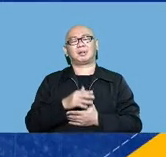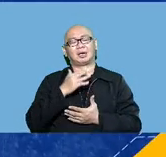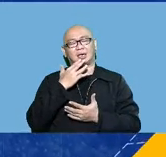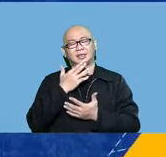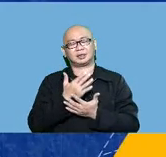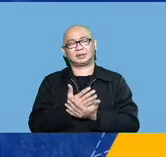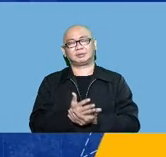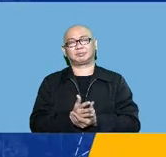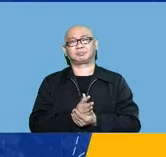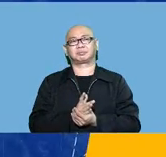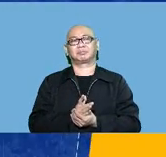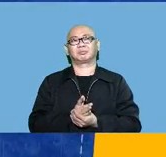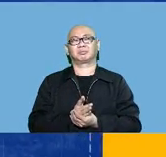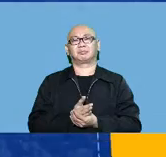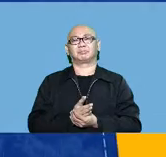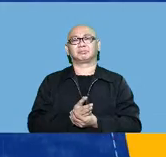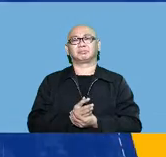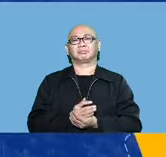Pak WD2, Pak WD3.